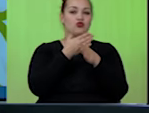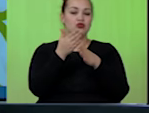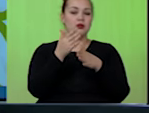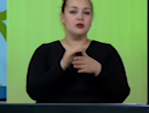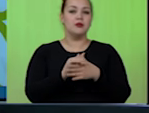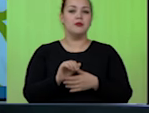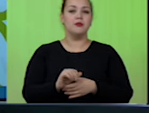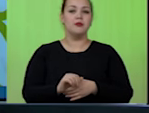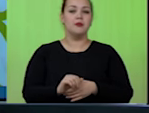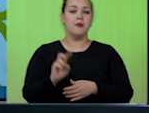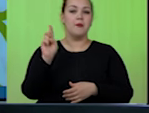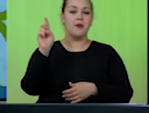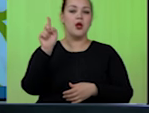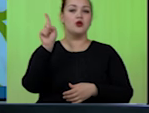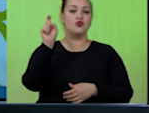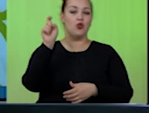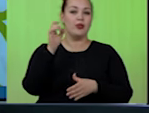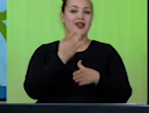Б. Сотую.